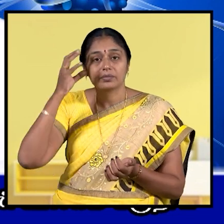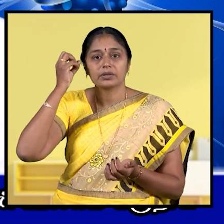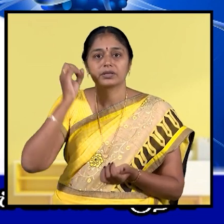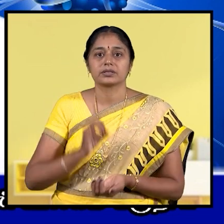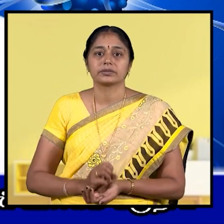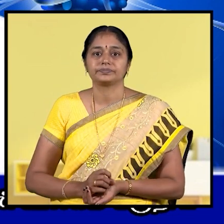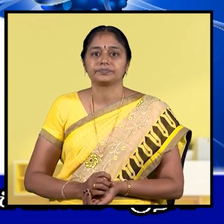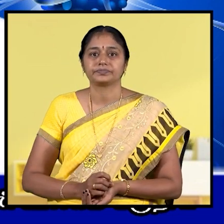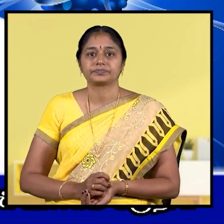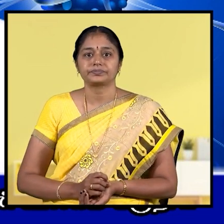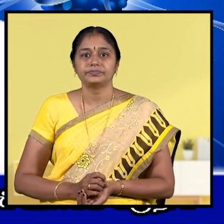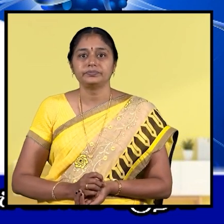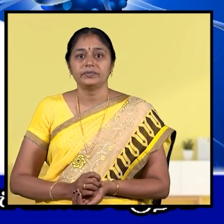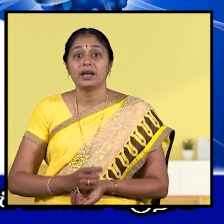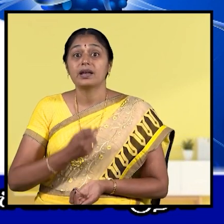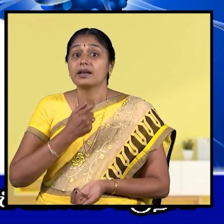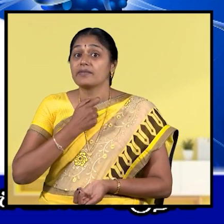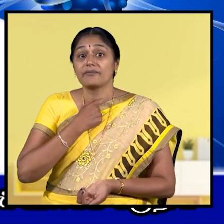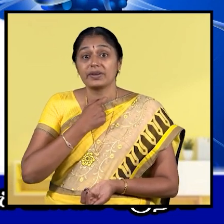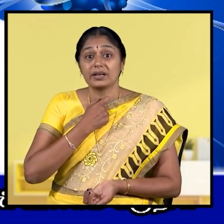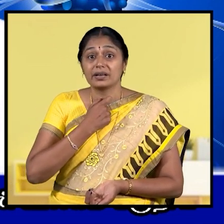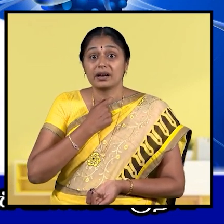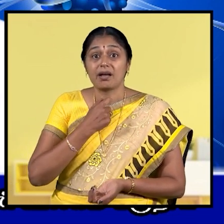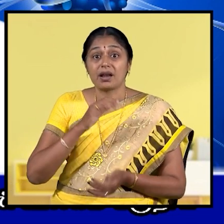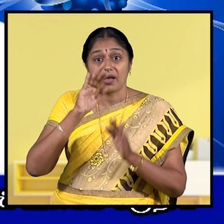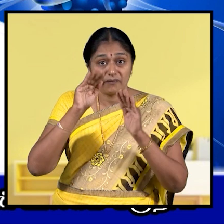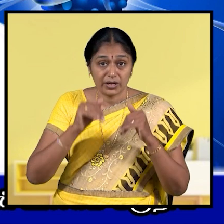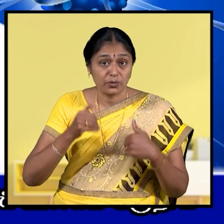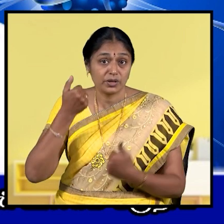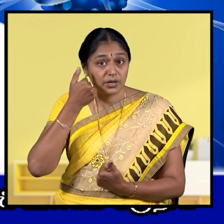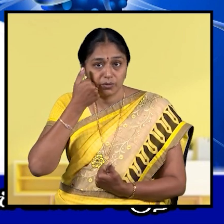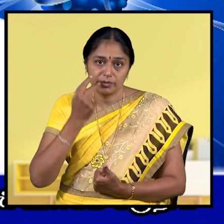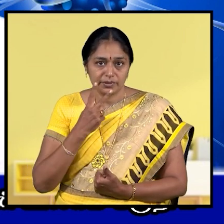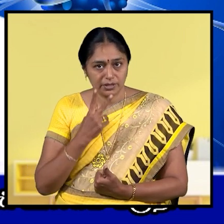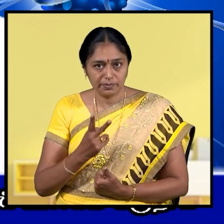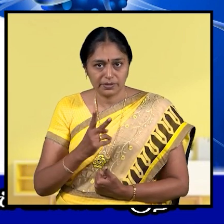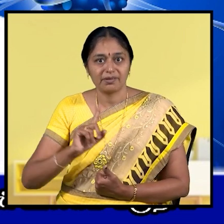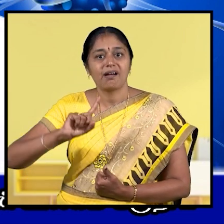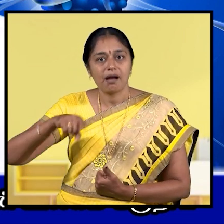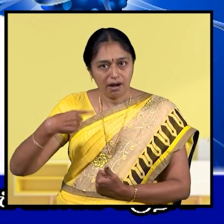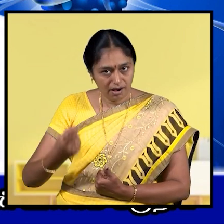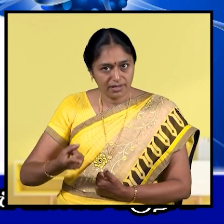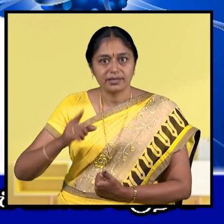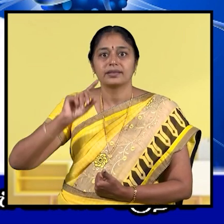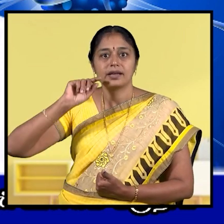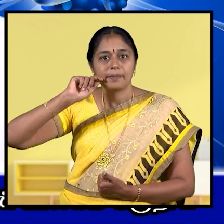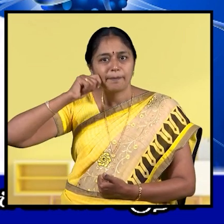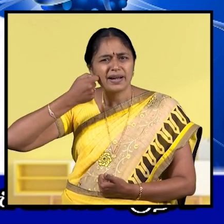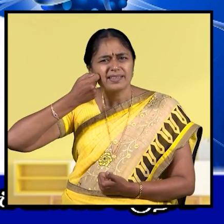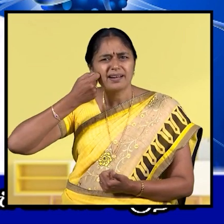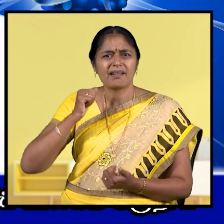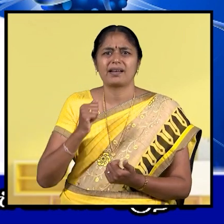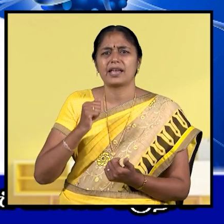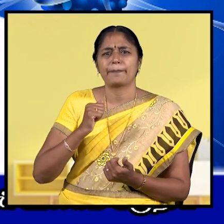மற்றும் பண்டிகை விலங்குகள் கடத்தியாக நுண்ணுயிர்களை கடத்திட்டு போய் அடுத்தவங்களுக்கு எப்படி பரவுச்சு அப்படிங்கிறத பற்றி பார்த்தோம். இப்போ மனிதர்களை எப்படி வந்து நம்ம அந்த நோய் கிருமிகளை